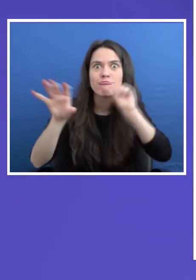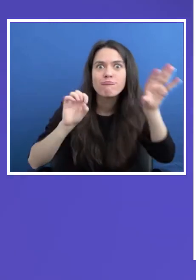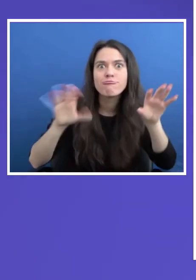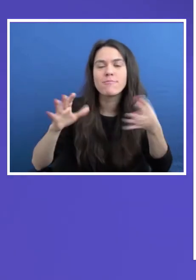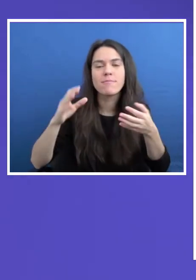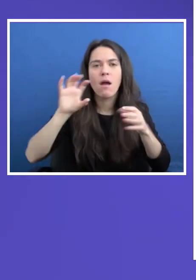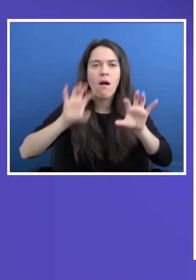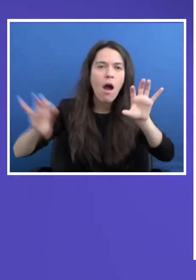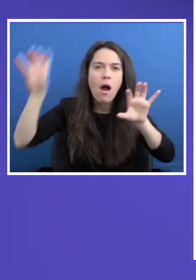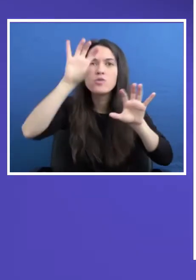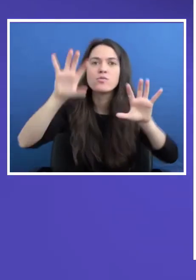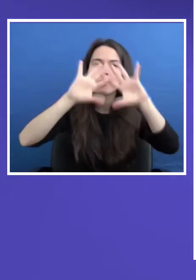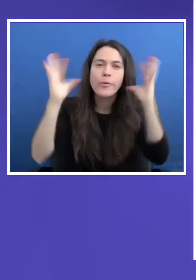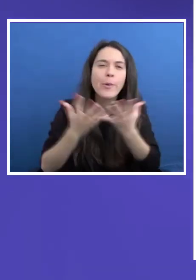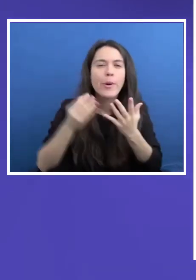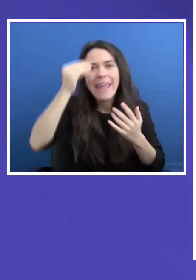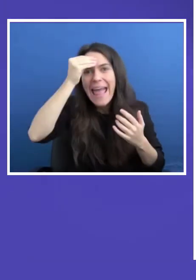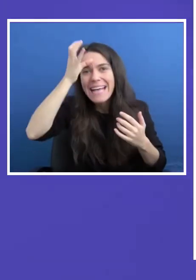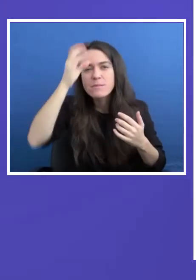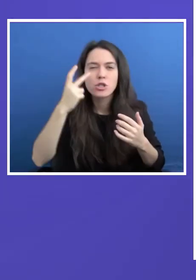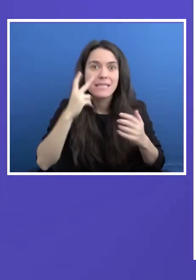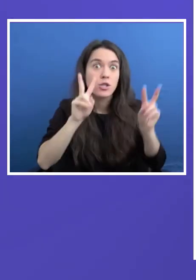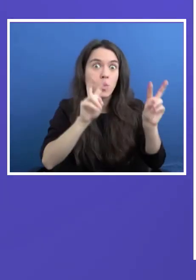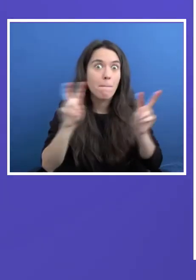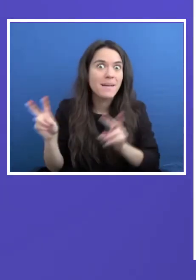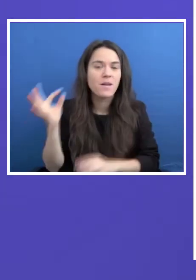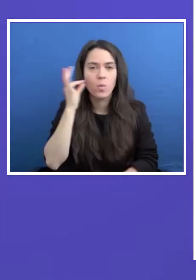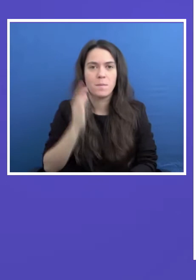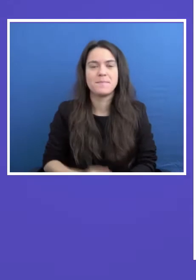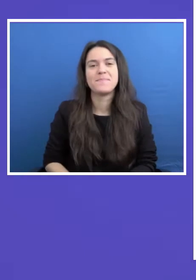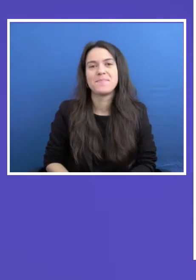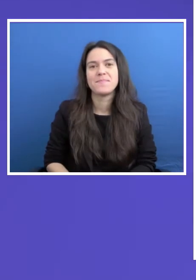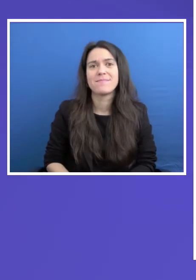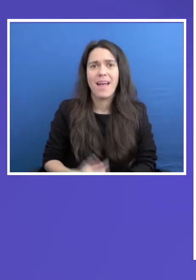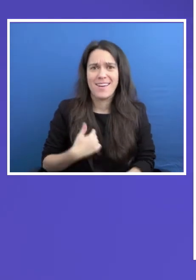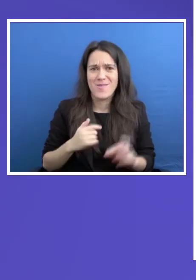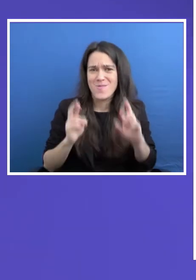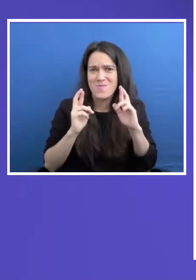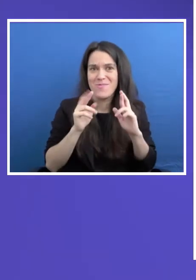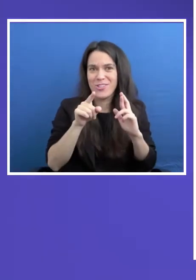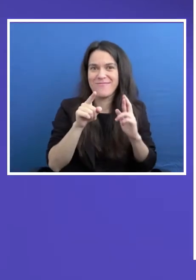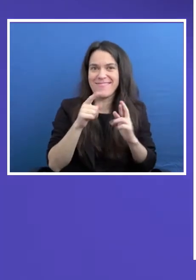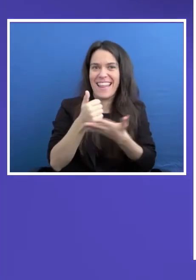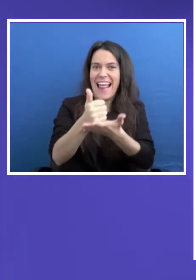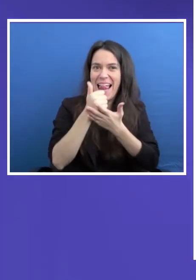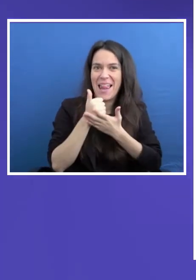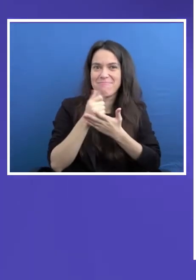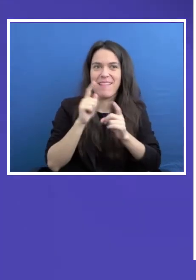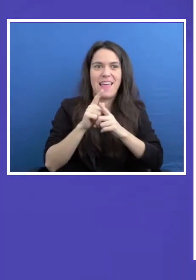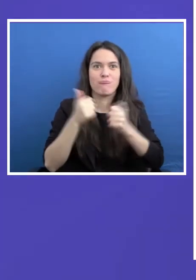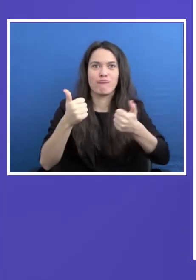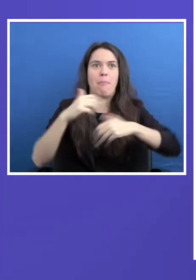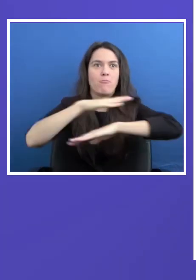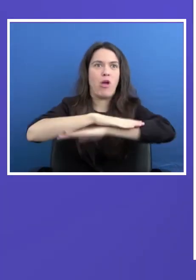وانتوا بقى يا ريت تساعدونا فيها. يعني ان شاء الله ان احنا بقى نعمل من خلال الحلقه دي نطلع بحاجه كده ان احنا نبقى فيه يعني ممكن